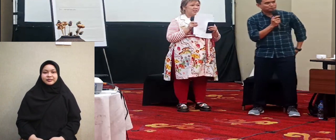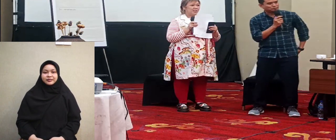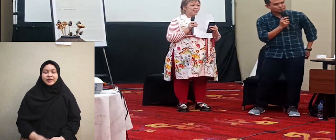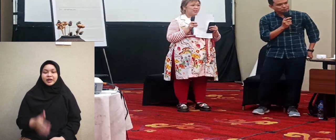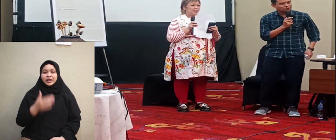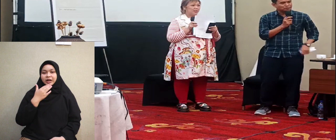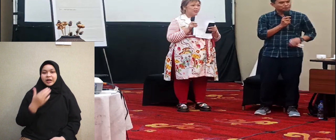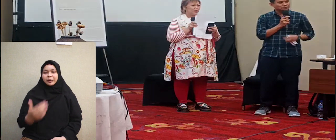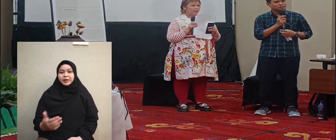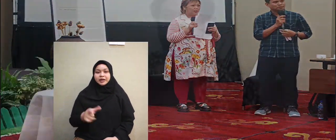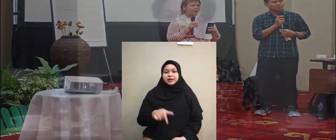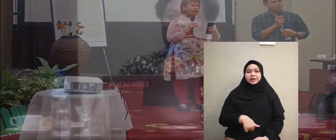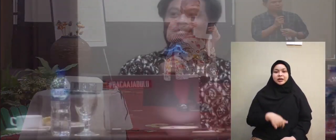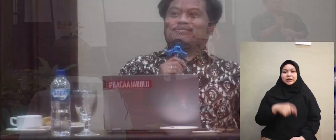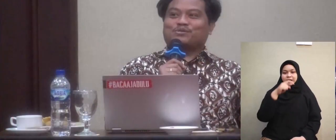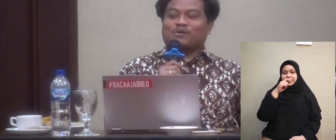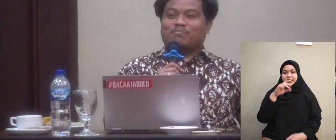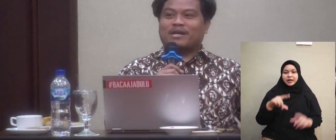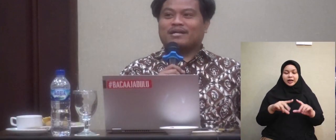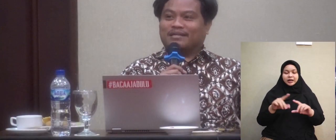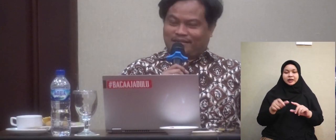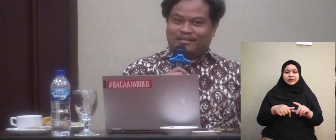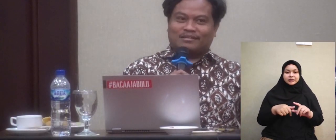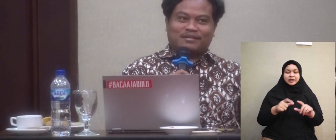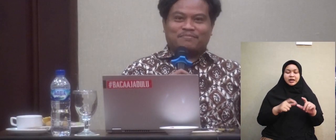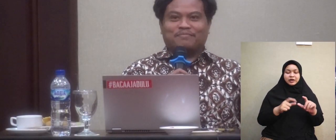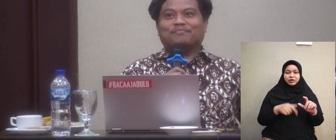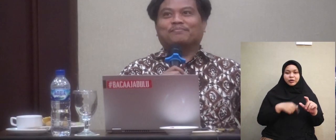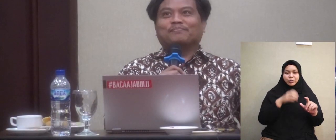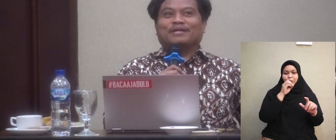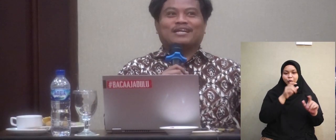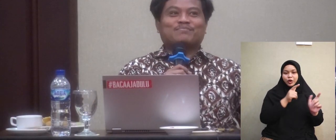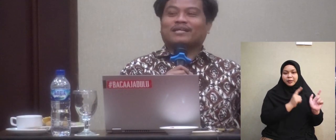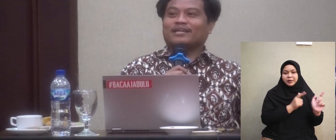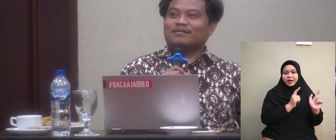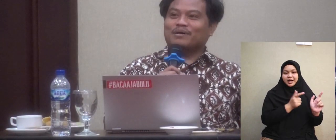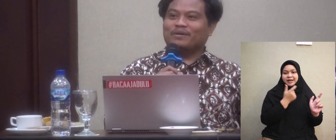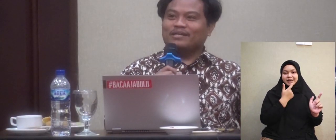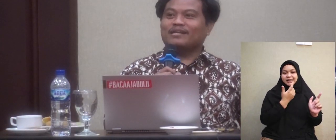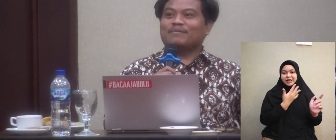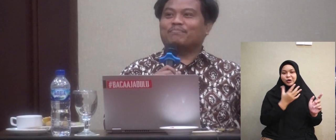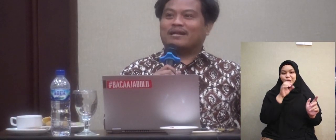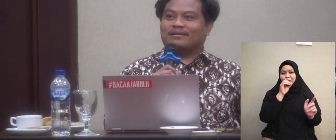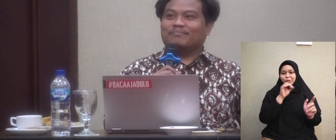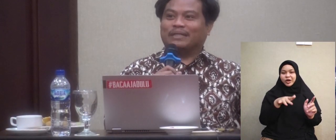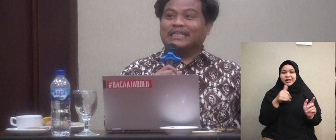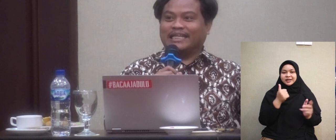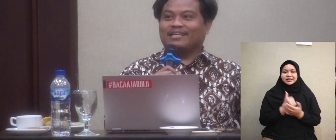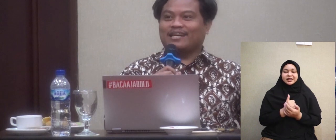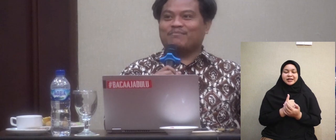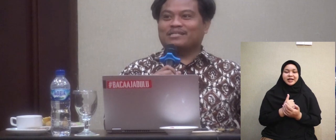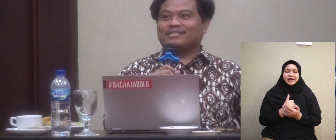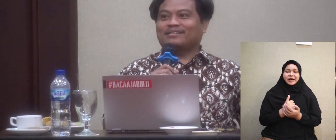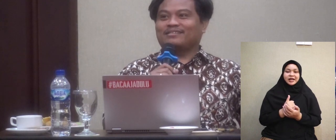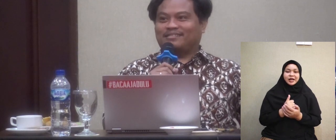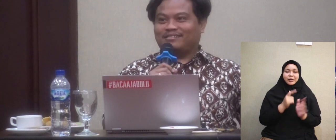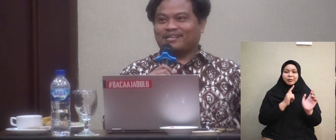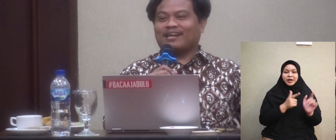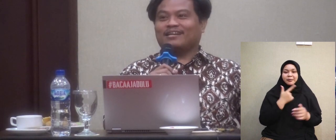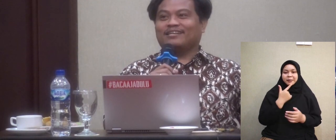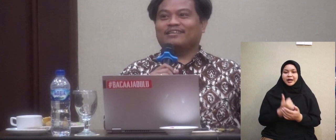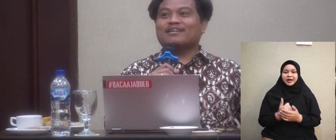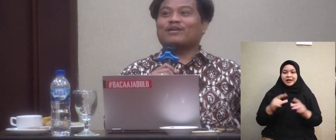karena mas Syahid juga tadi menyinggung soal perang ya Saya ingin mengatakan bahwa ini adalah perang penting di abad